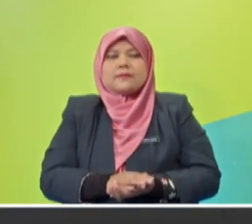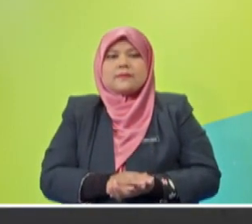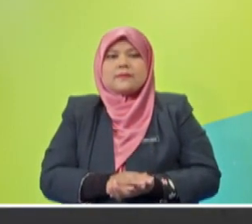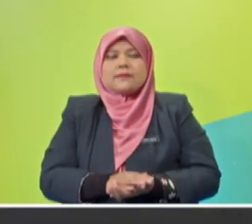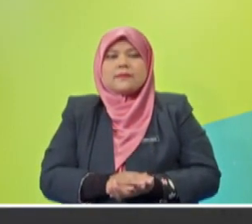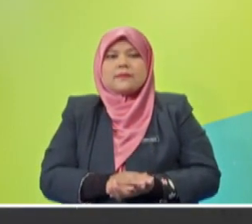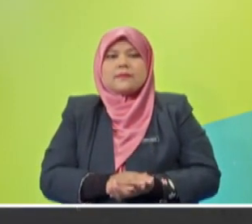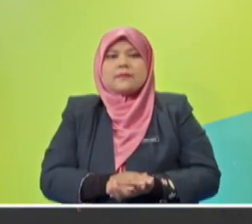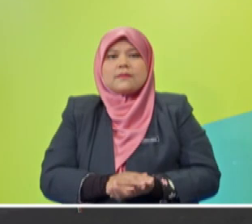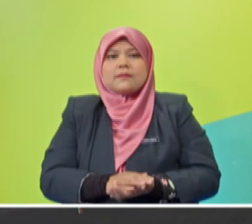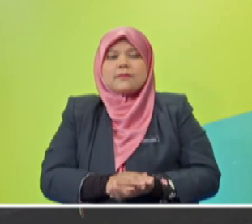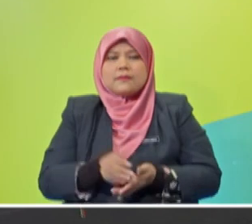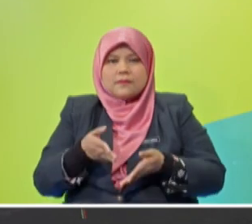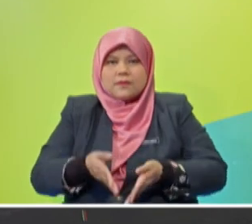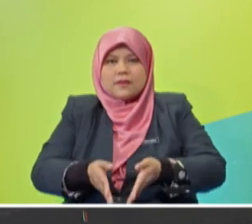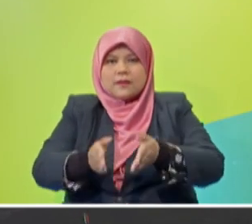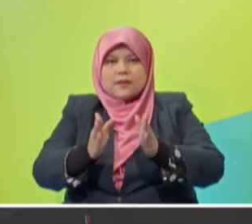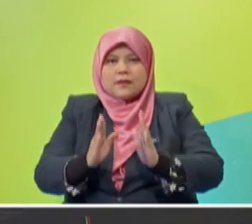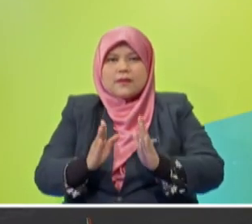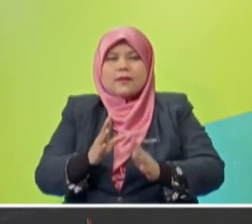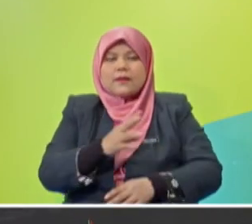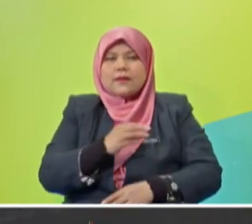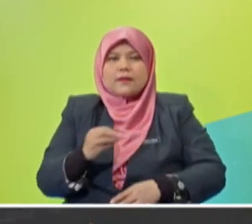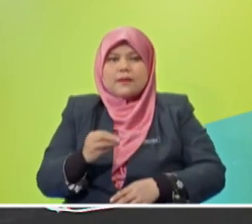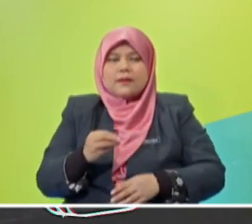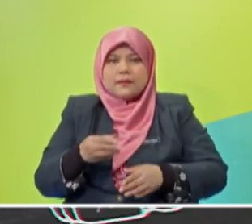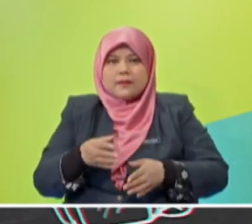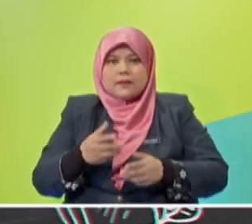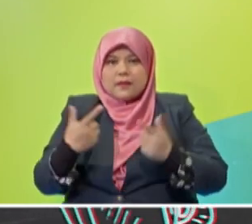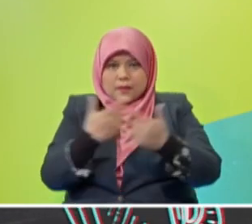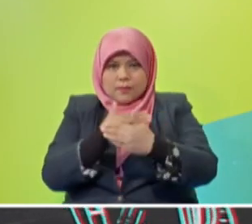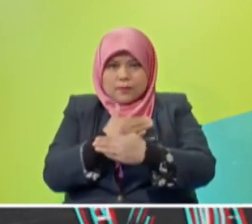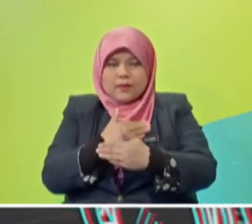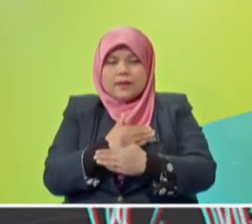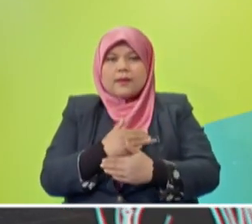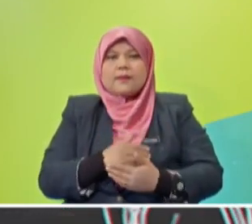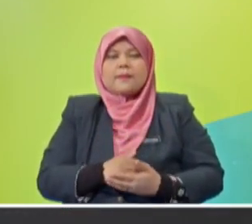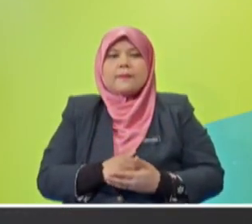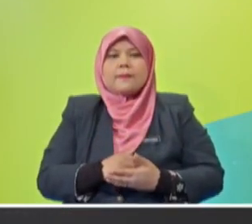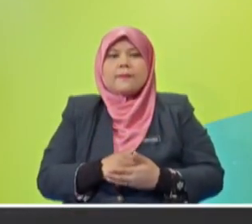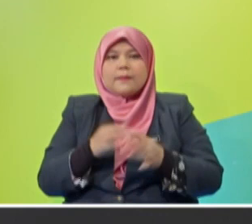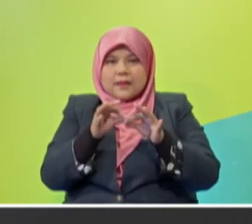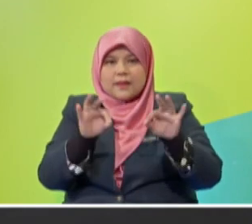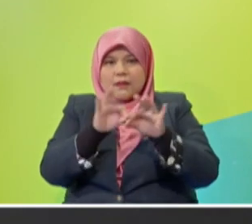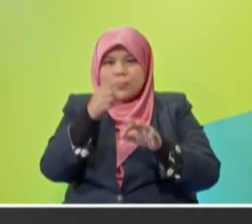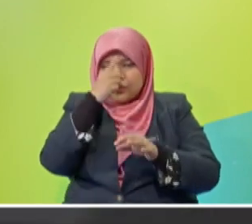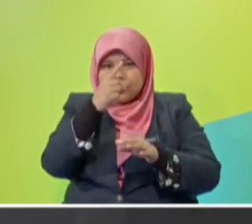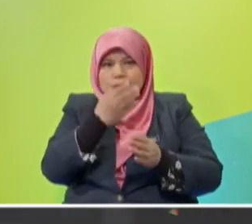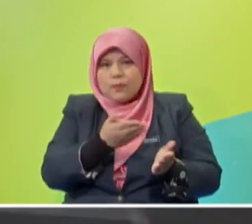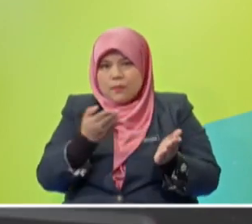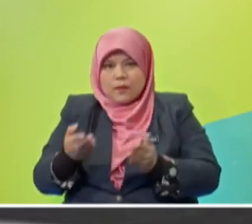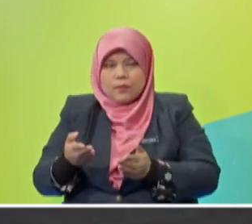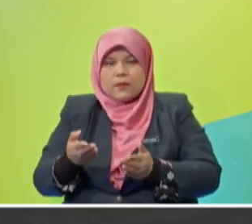Infrastruktur seperti jalan raya dan lebuh raya amat penting untuk membawa bahan mentah ke